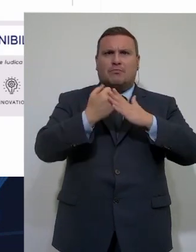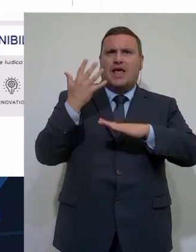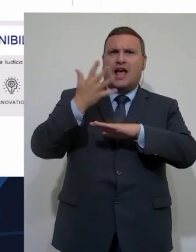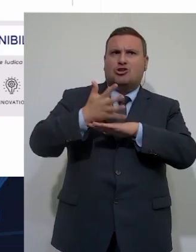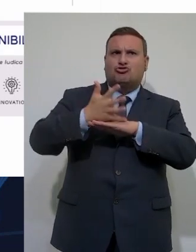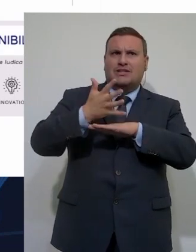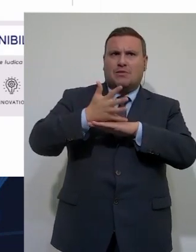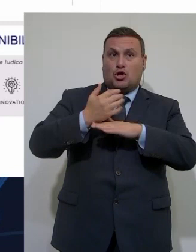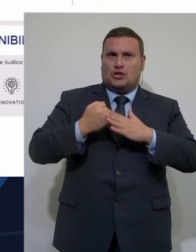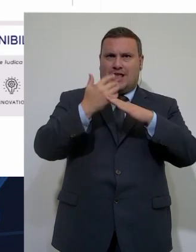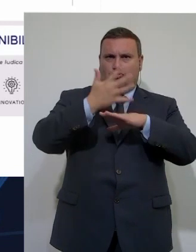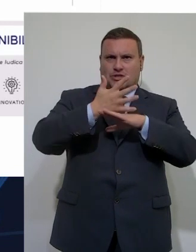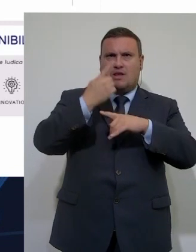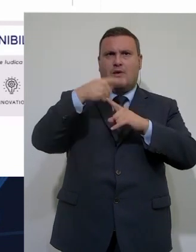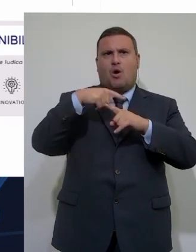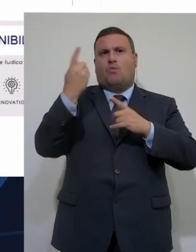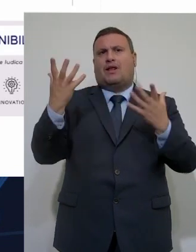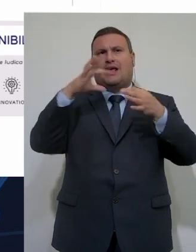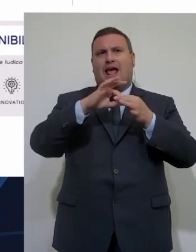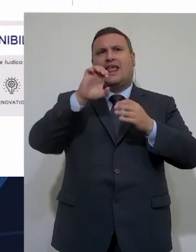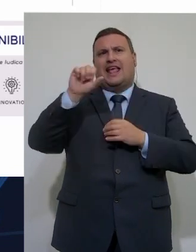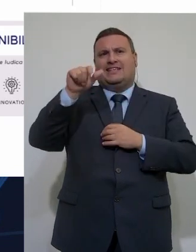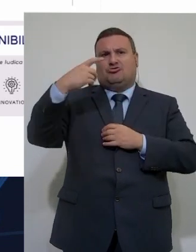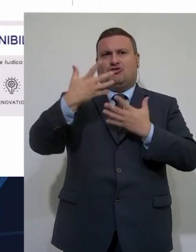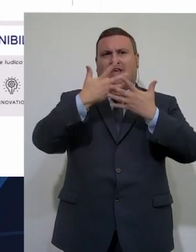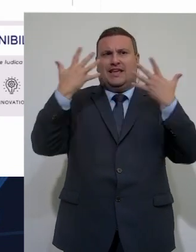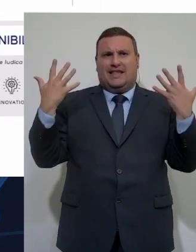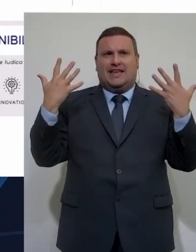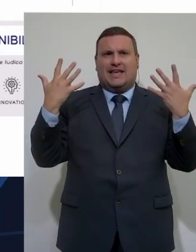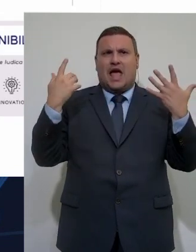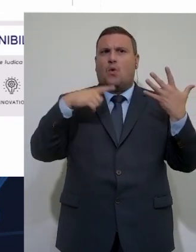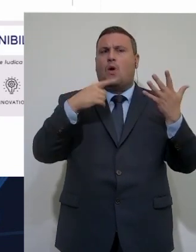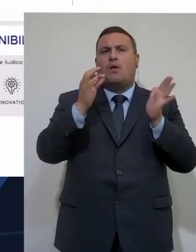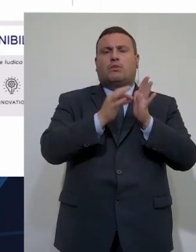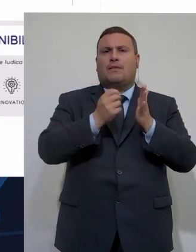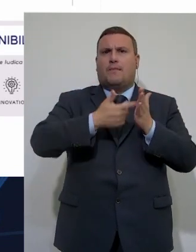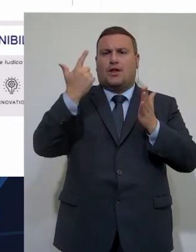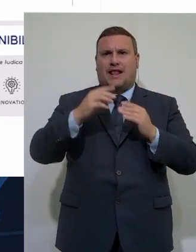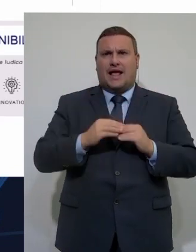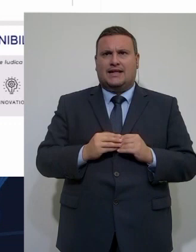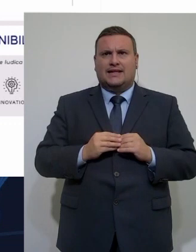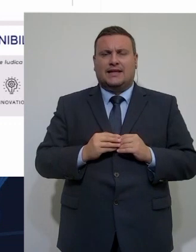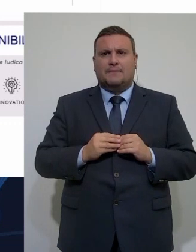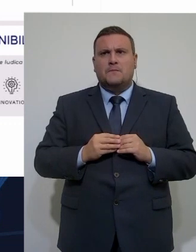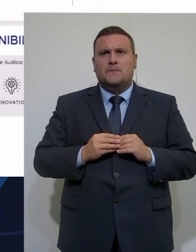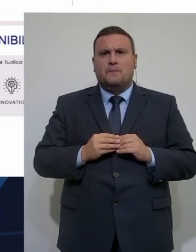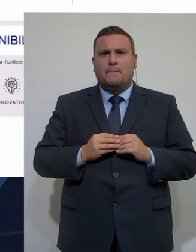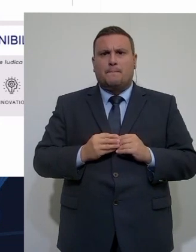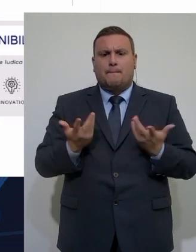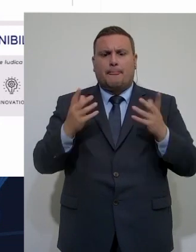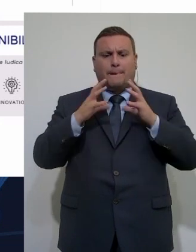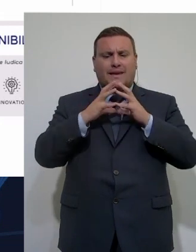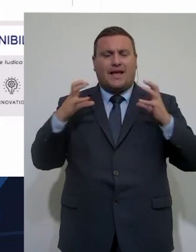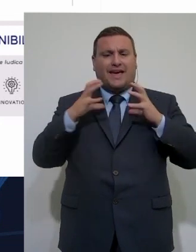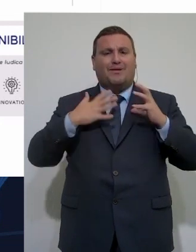anche con riferimento al mondo del lavoro, che è stato citato ed è uno degli elementi principali, anche perché le nostre imprese sono caratterizzate dalla